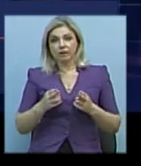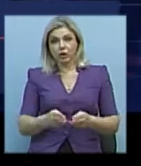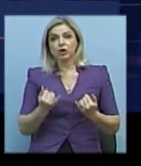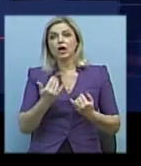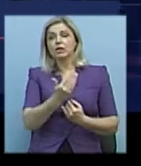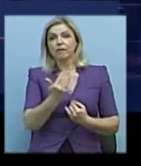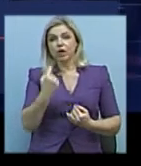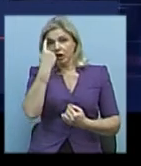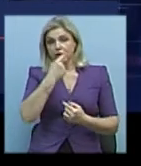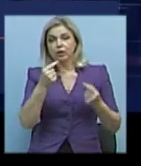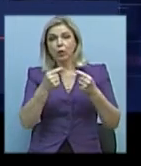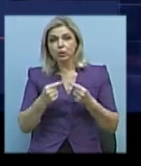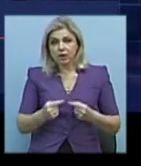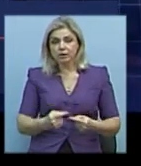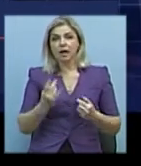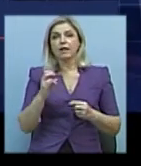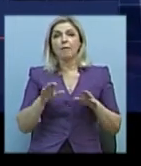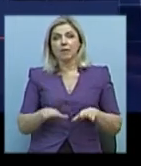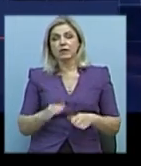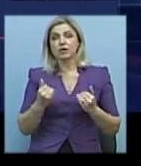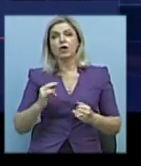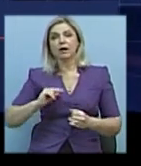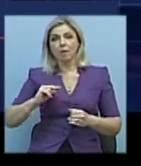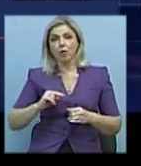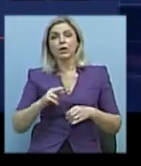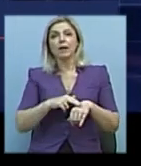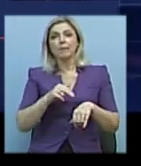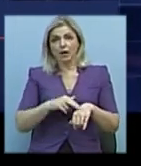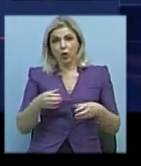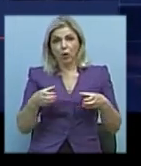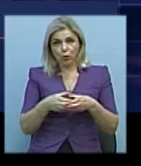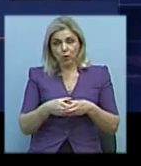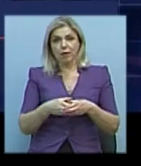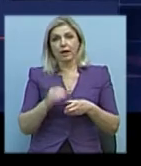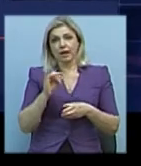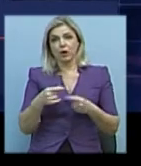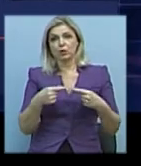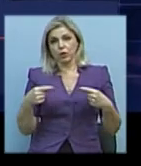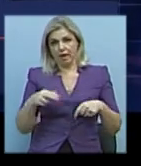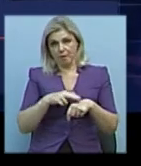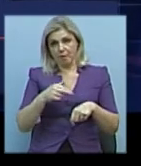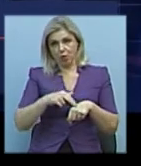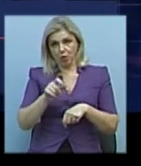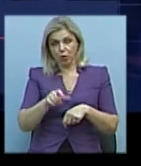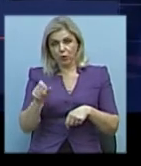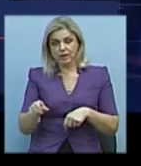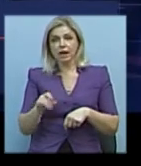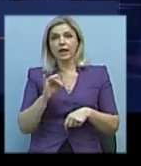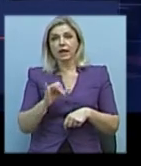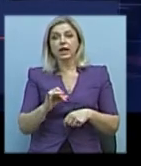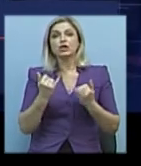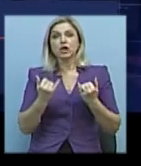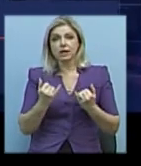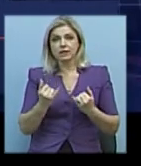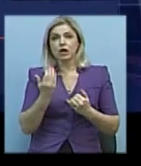встановлюються. На місці події ще зараз працює слідчо-оперативна група Миколаївського відділення поліції та інші правоохоронці. Попередньо подію